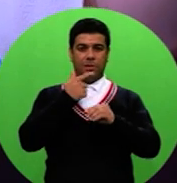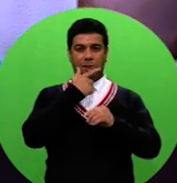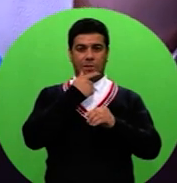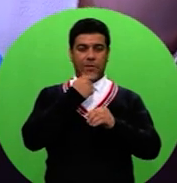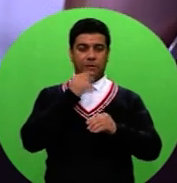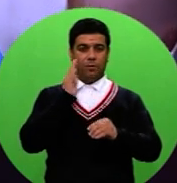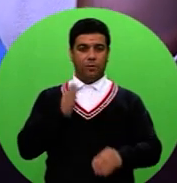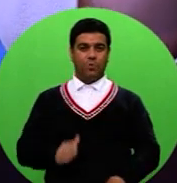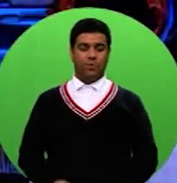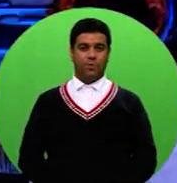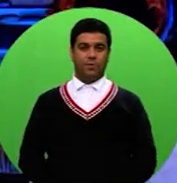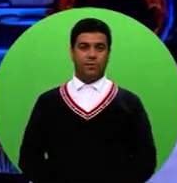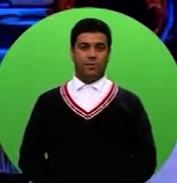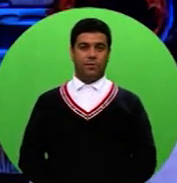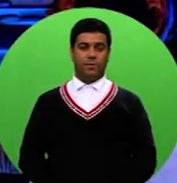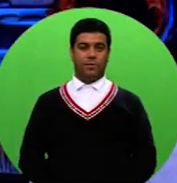прижимаем.